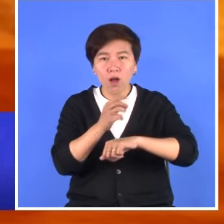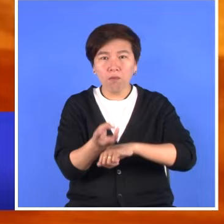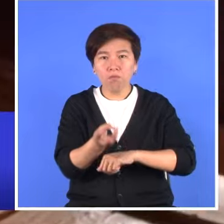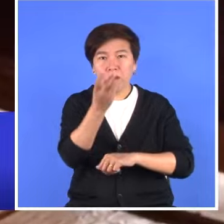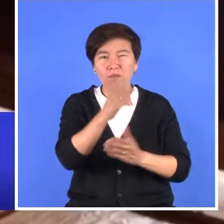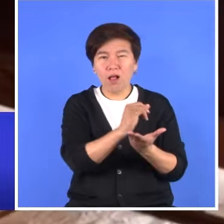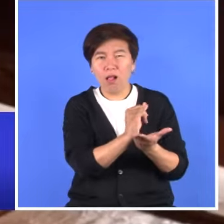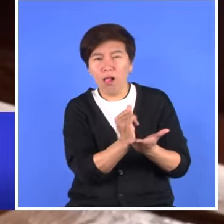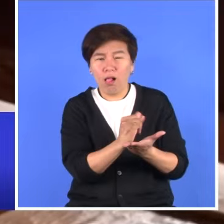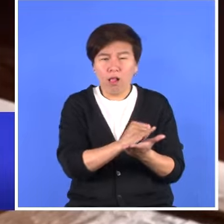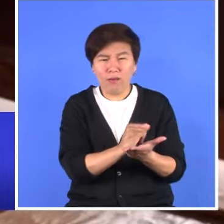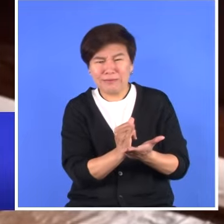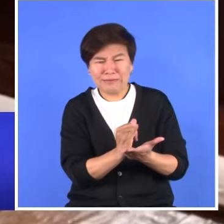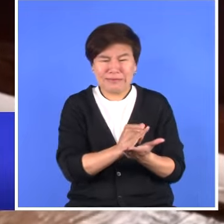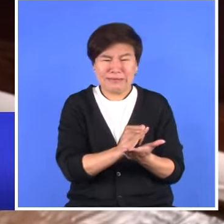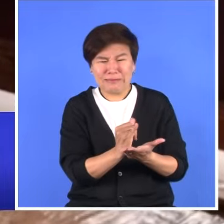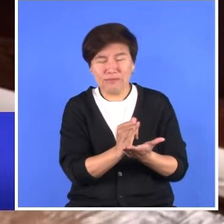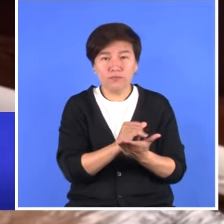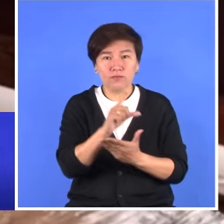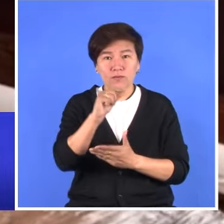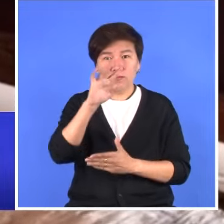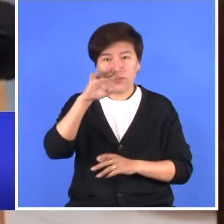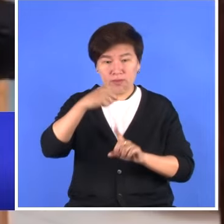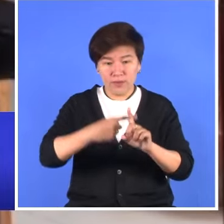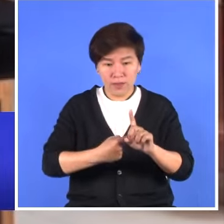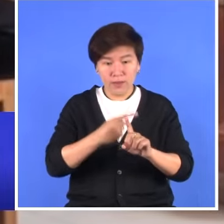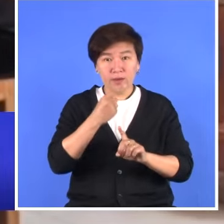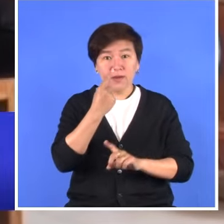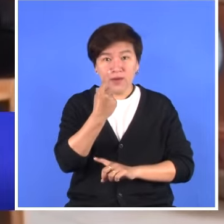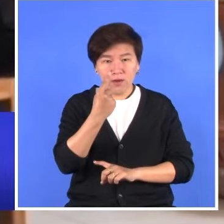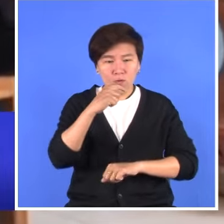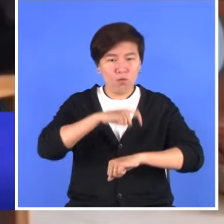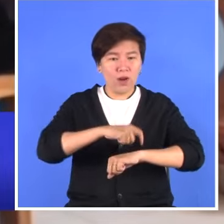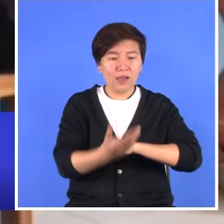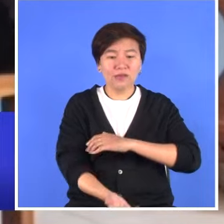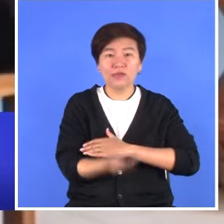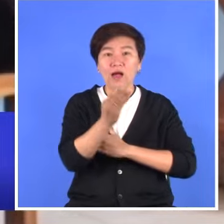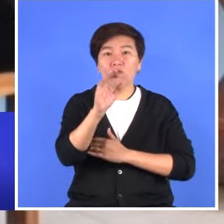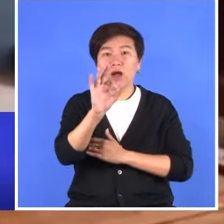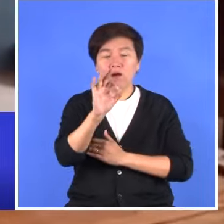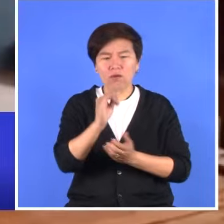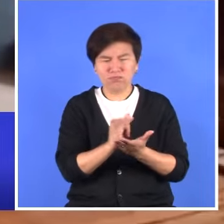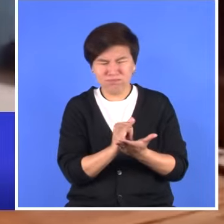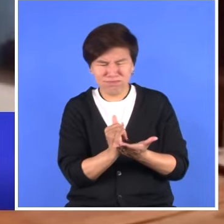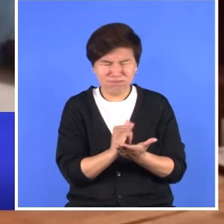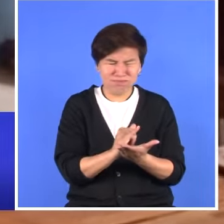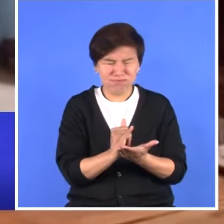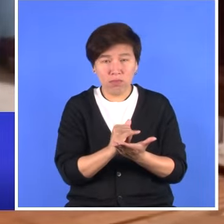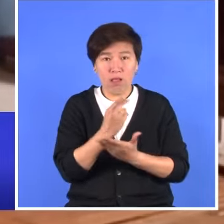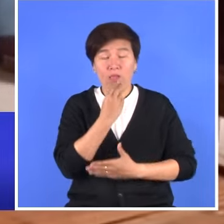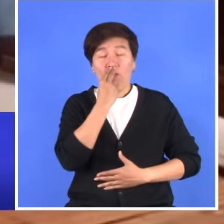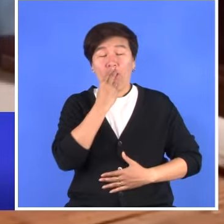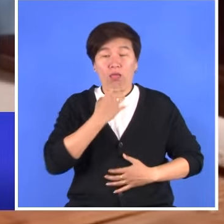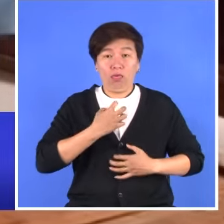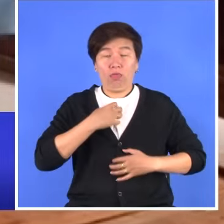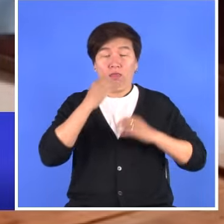อันนี้คือวันรุ่งขึ้นนะ 24มกราคม 99:00นคุณลุงชาญชัยดิ้นทุรนทุรายหายใจไม่ออกตาค้างเป็นช่วงๆ